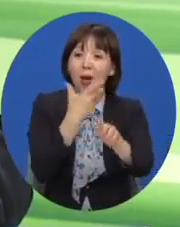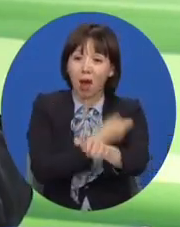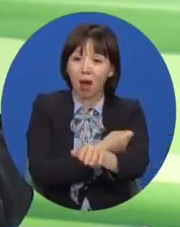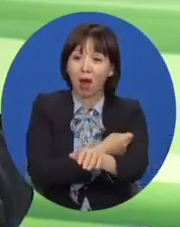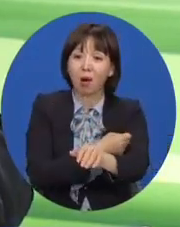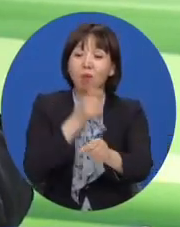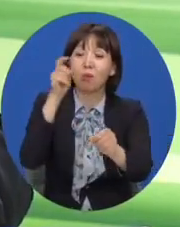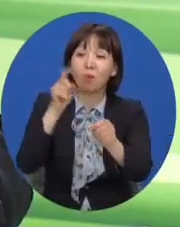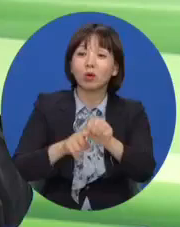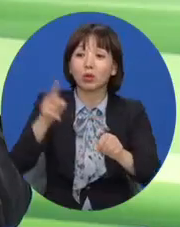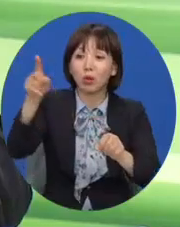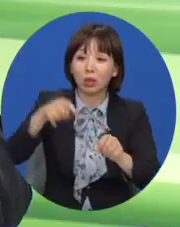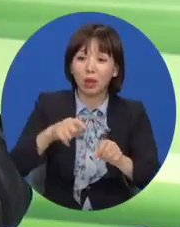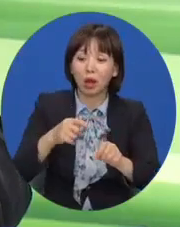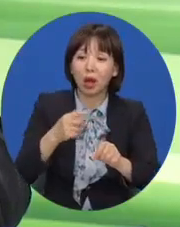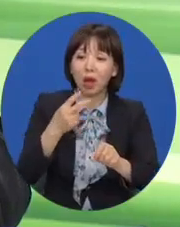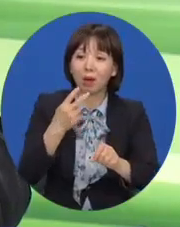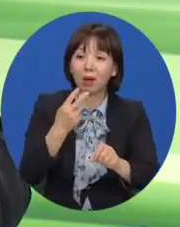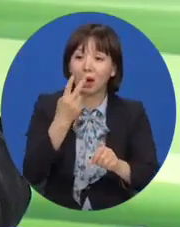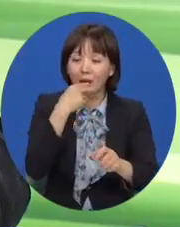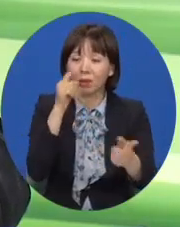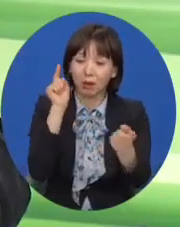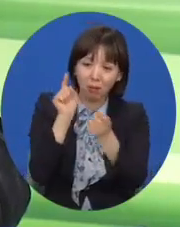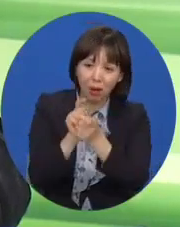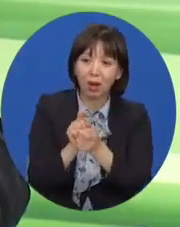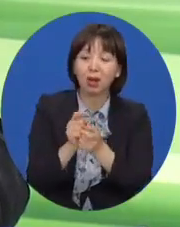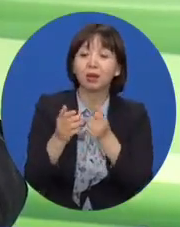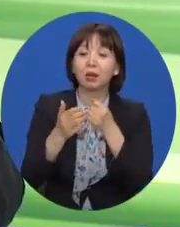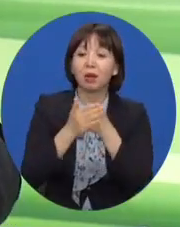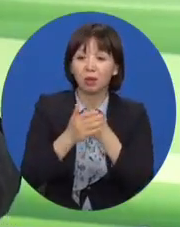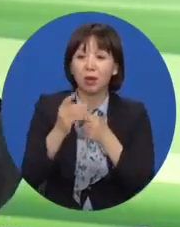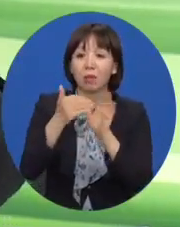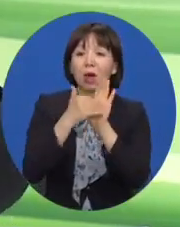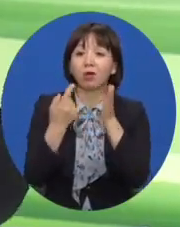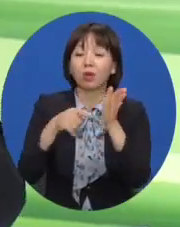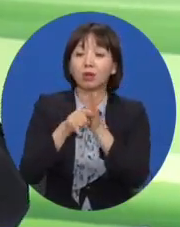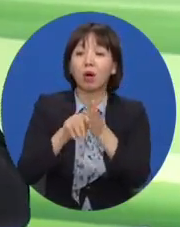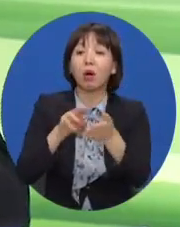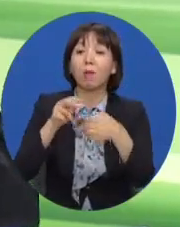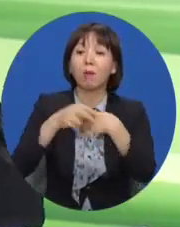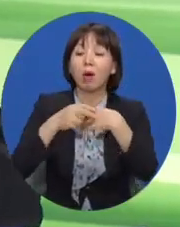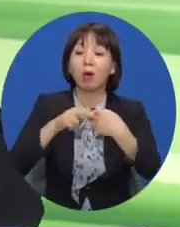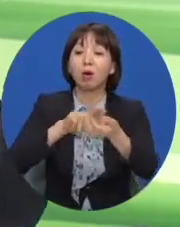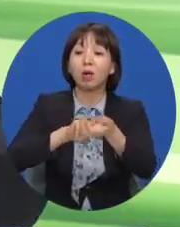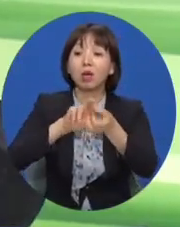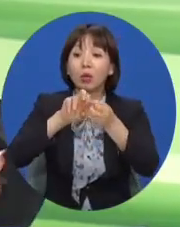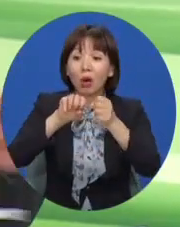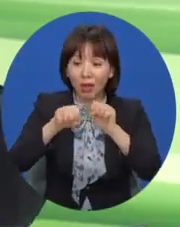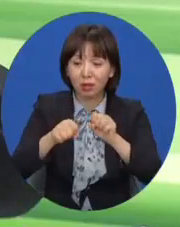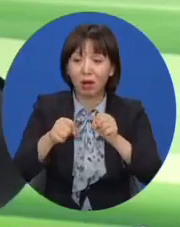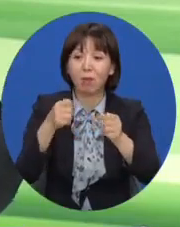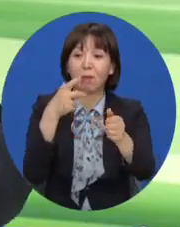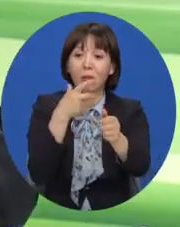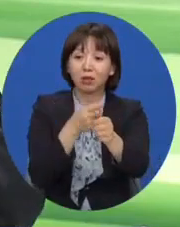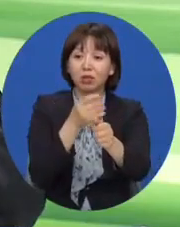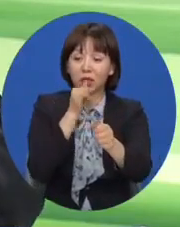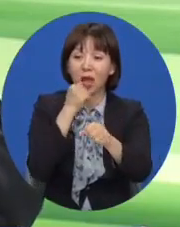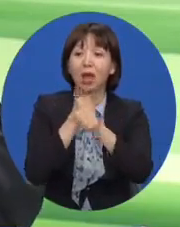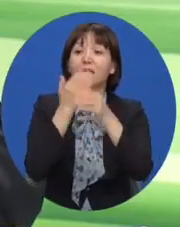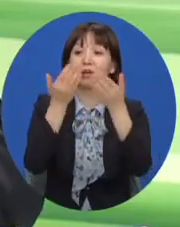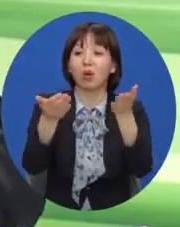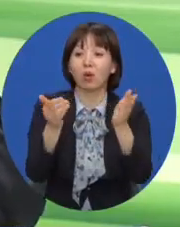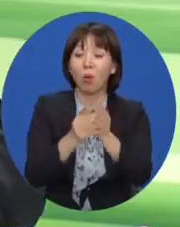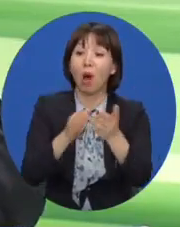가시는 노인네들도 계시고 그래서 이런 그 폐단을 없애기 위해서 병의원에서 직접 맞도록 이렇게 또 해드렸고 또 우리